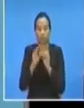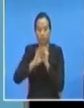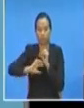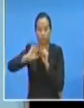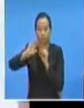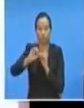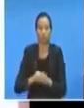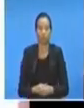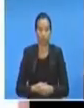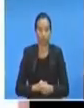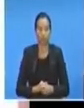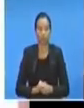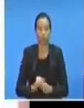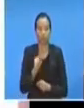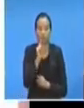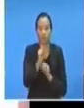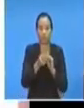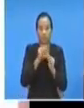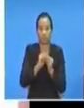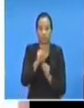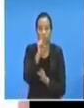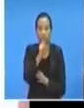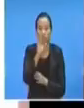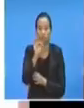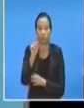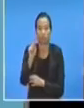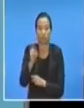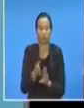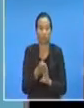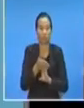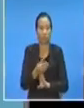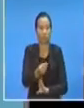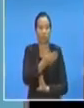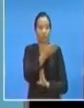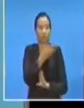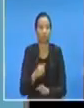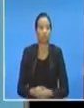นยันในหลักการให้ใช้หมายเลข191เชิญหน้าต่อไปครับ